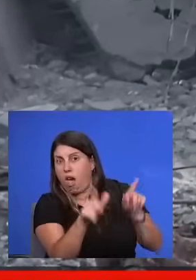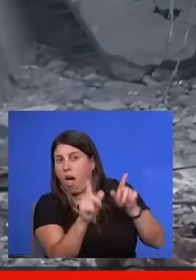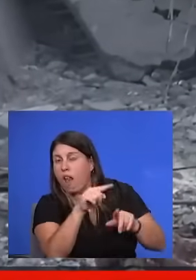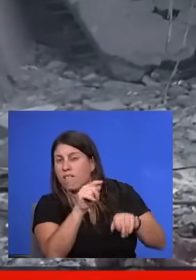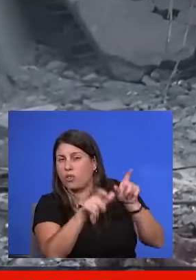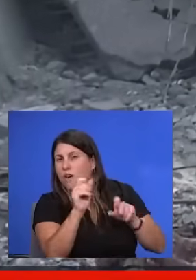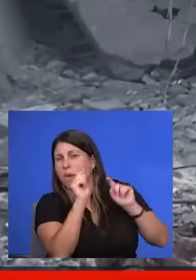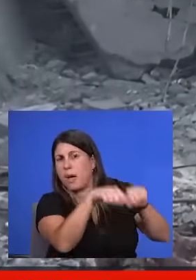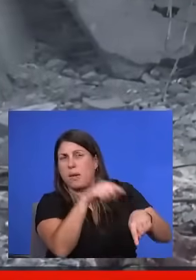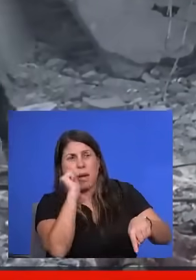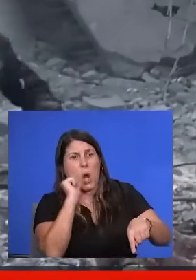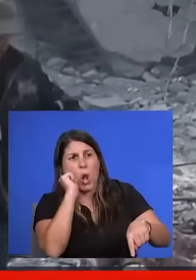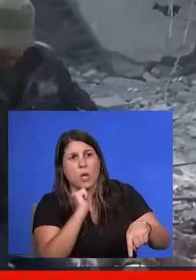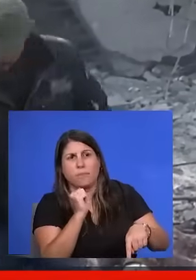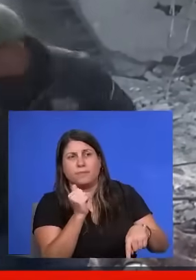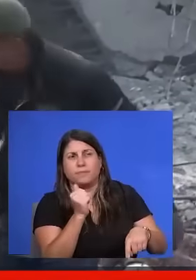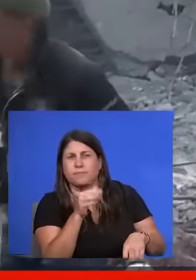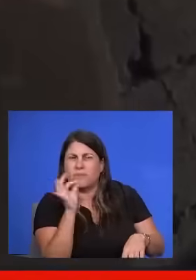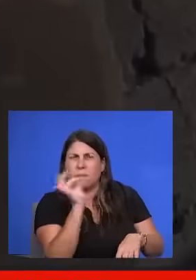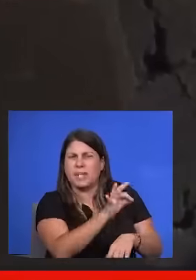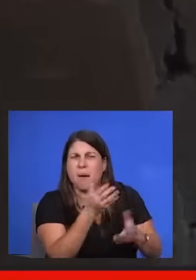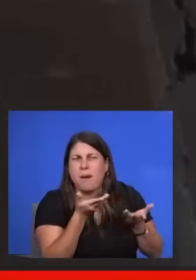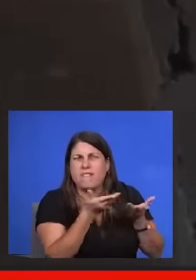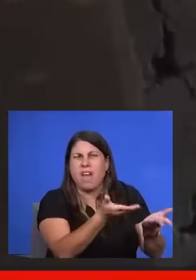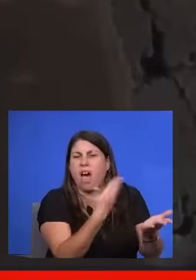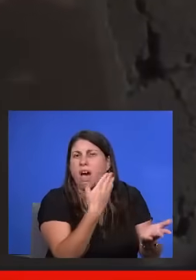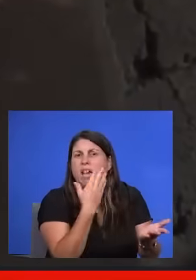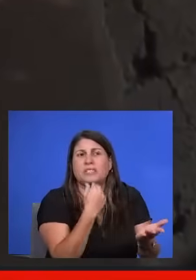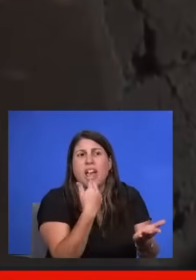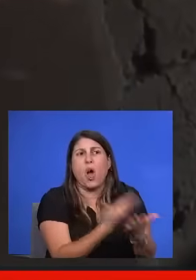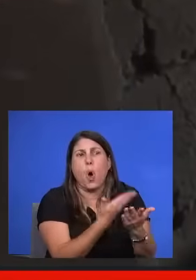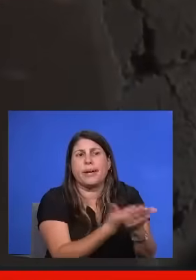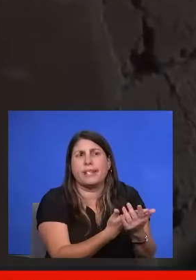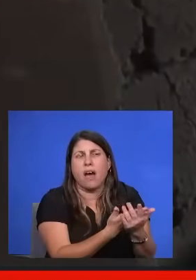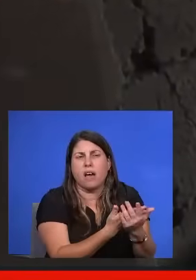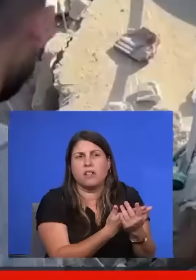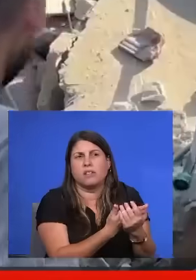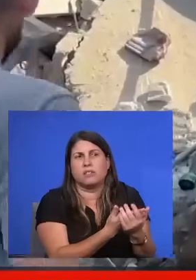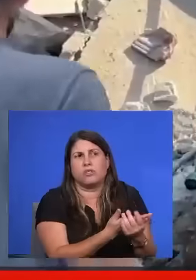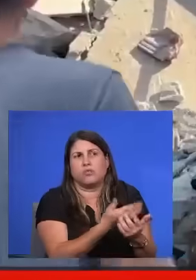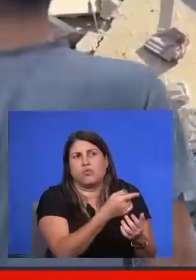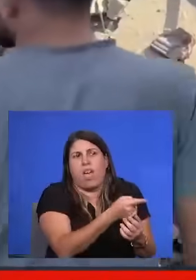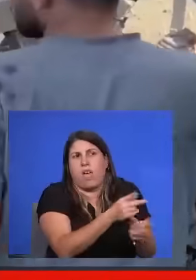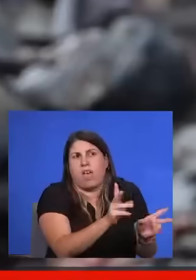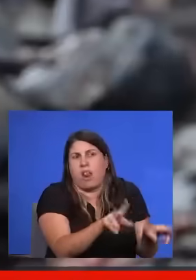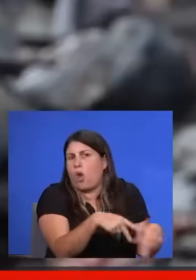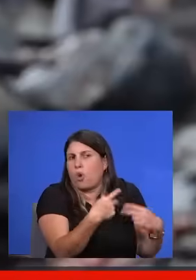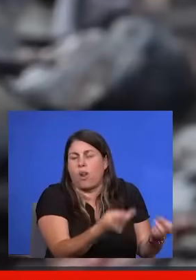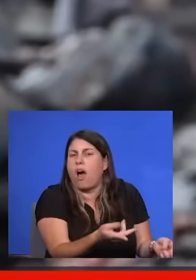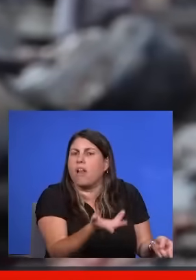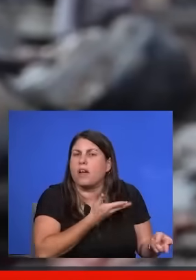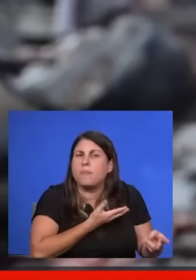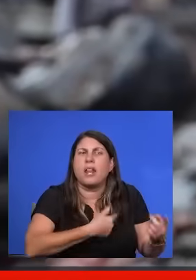بشكل يومي الاحتلال الإسرائيلي أثبت باستهداف يعني هذا المخبز أنه عاجز عن تحقيق أي من الأهداف التي انطلقت من